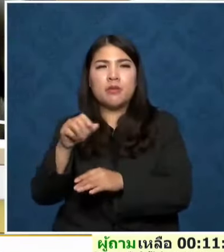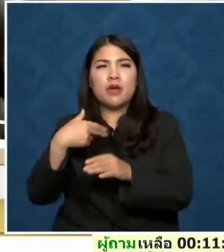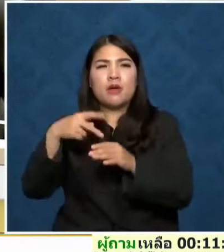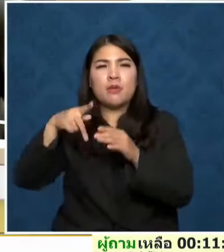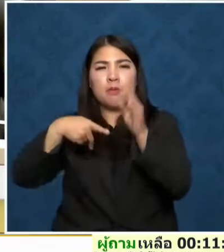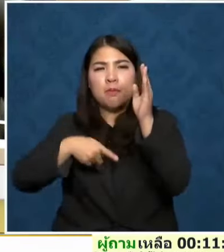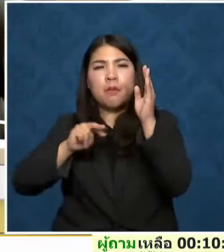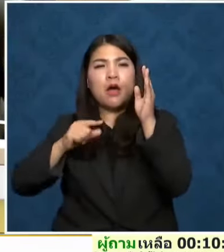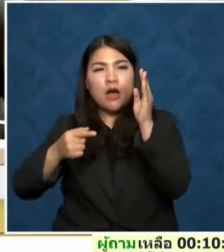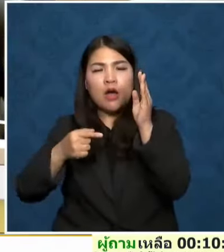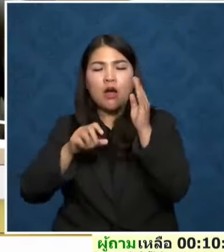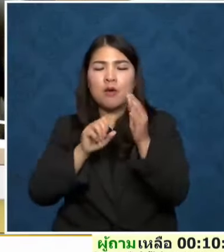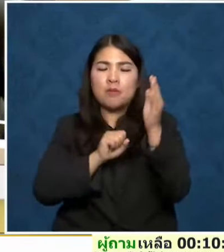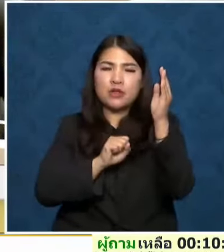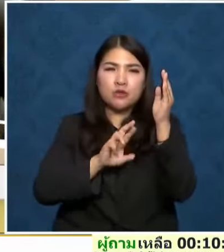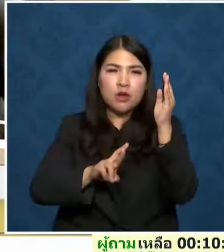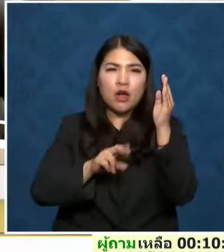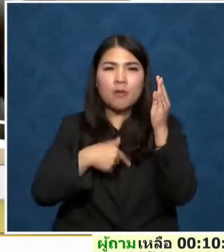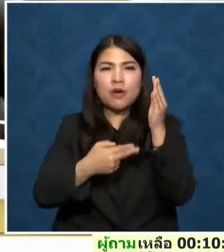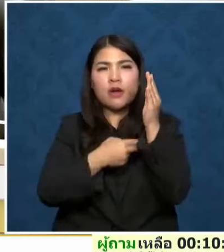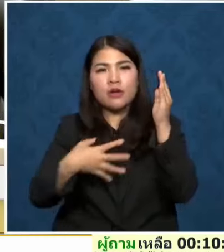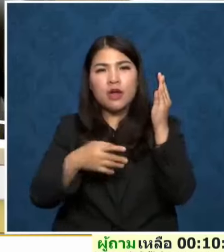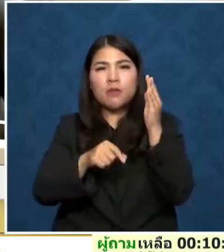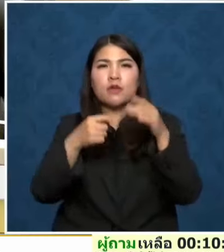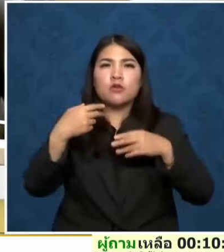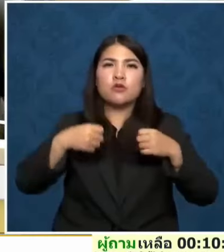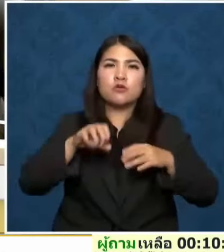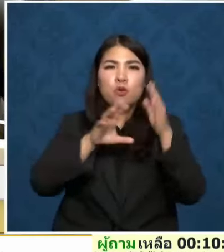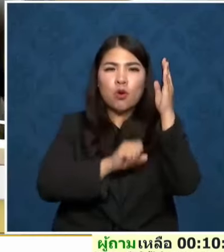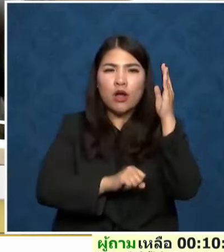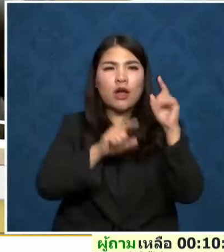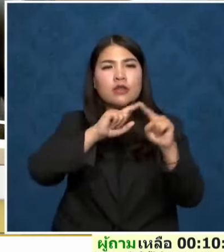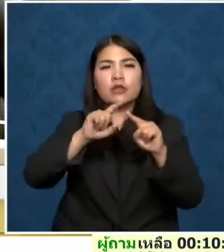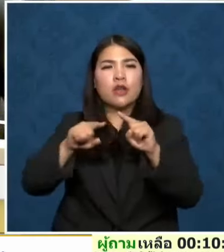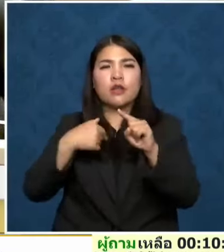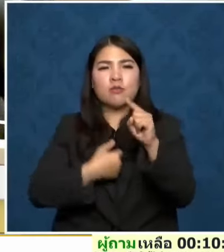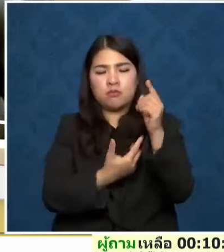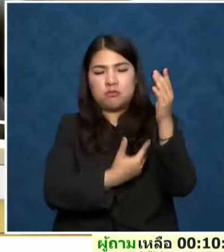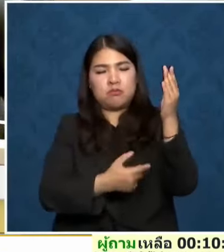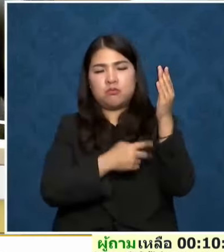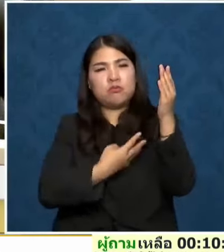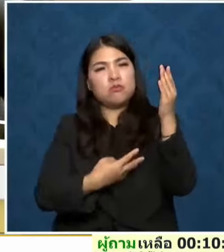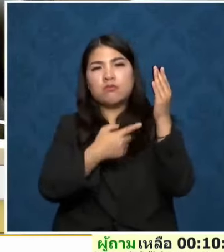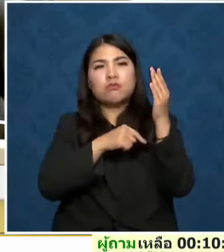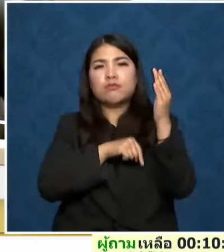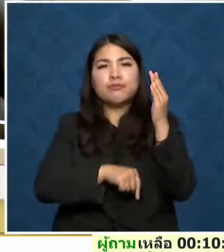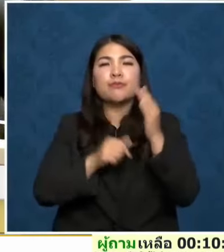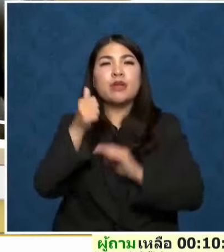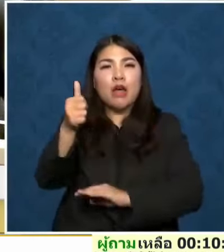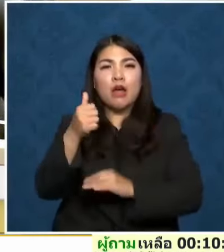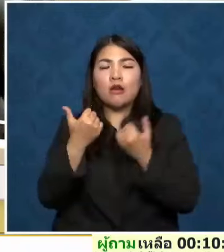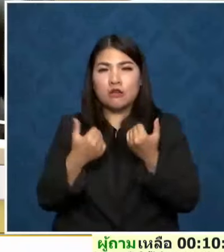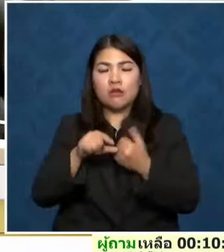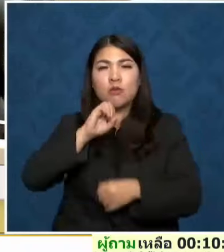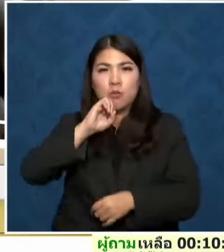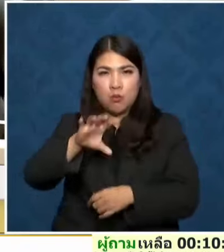contrastไปนาคล ไปพัททลุไปอาจใหญ่สงขาแล้ไป 3-4 จหวดภาคใต้ได้เพรนั้นผมเรีนข